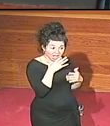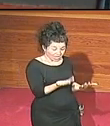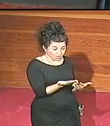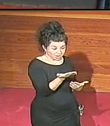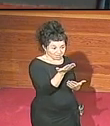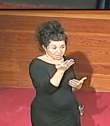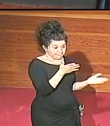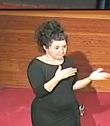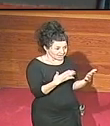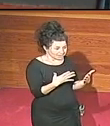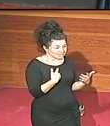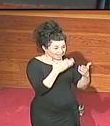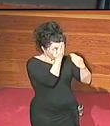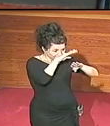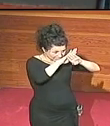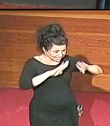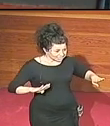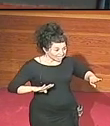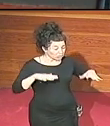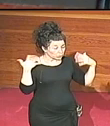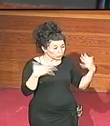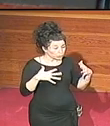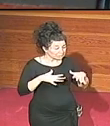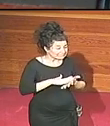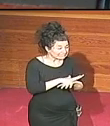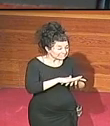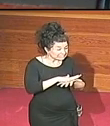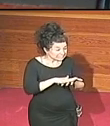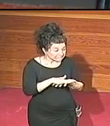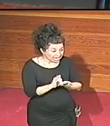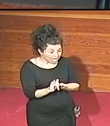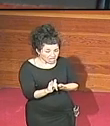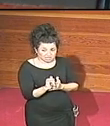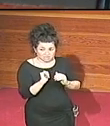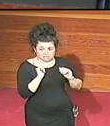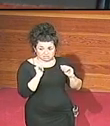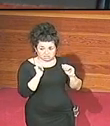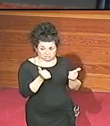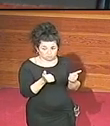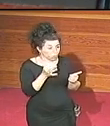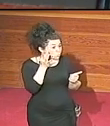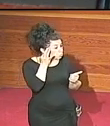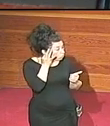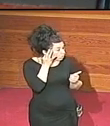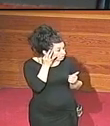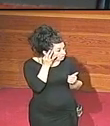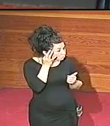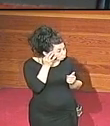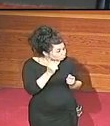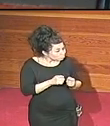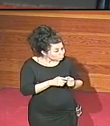izugarrizko triskantza gertatzen ari da. Haizun ere ikasturteren hasiera dago, eta gero eta emakume gehiago gutxi dituzte